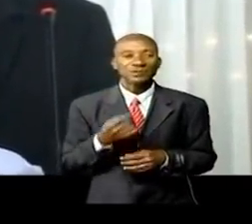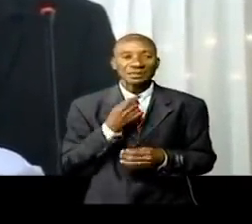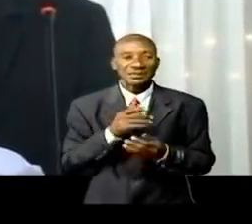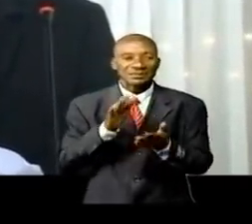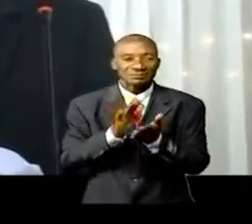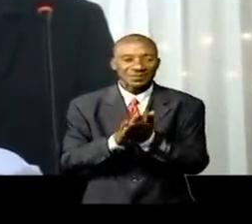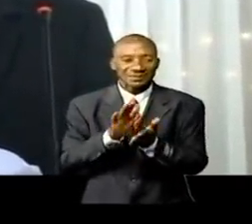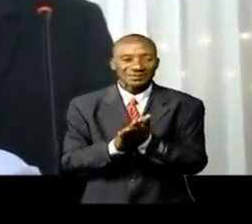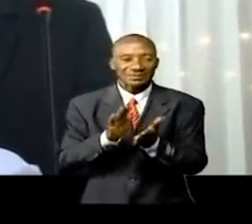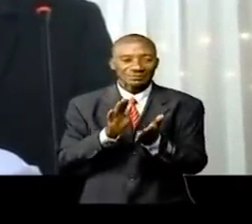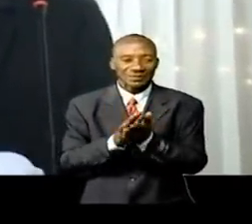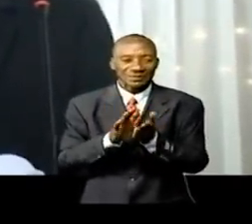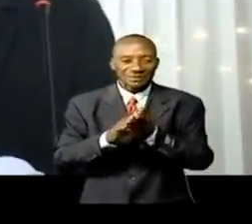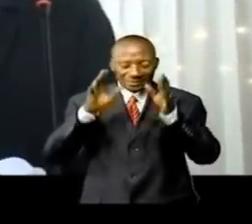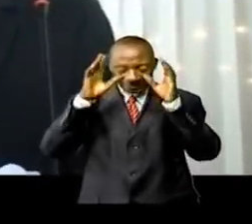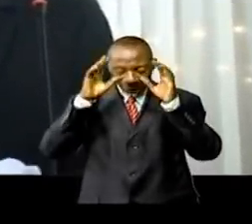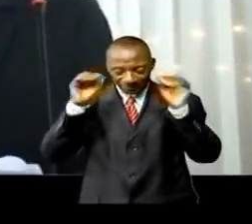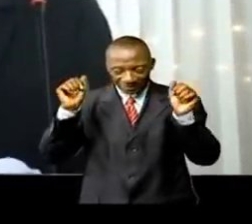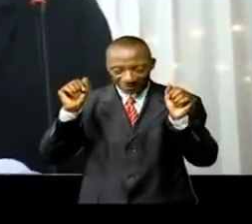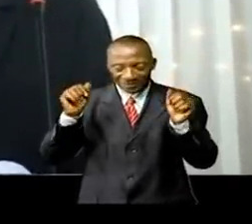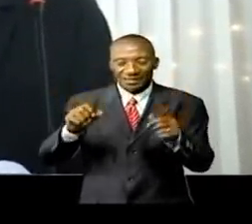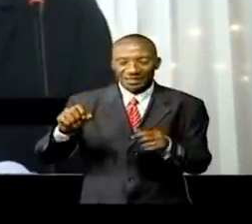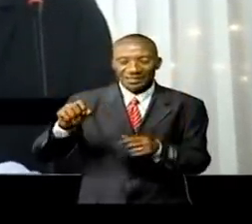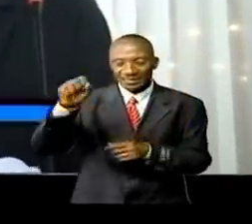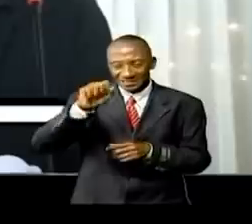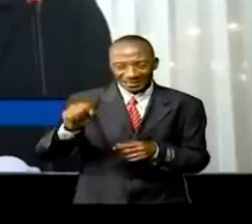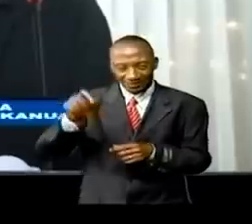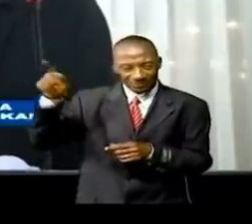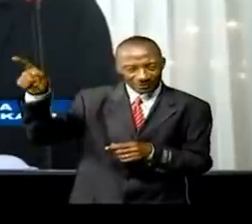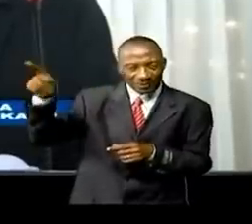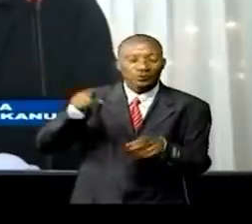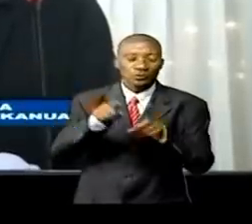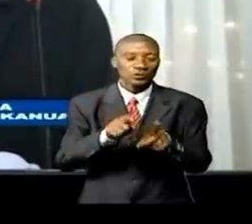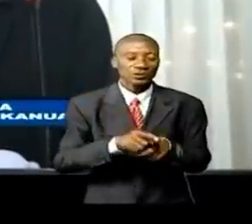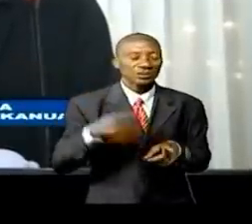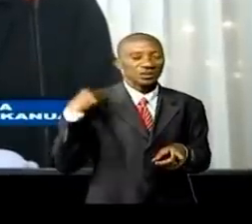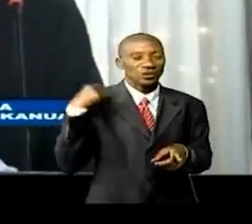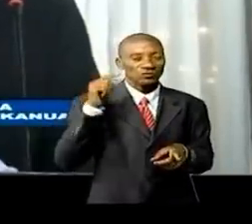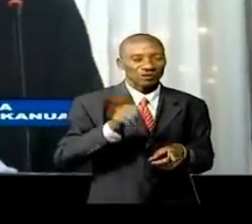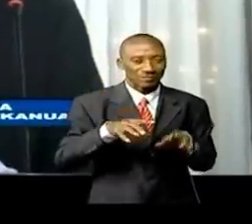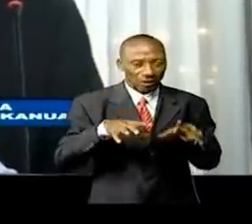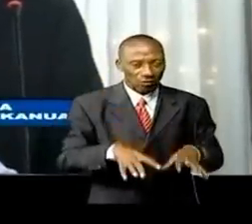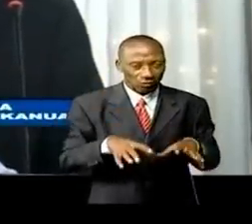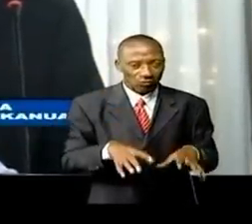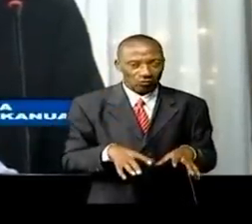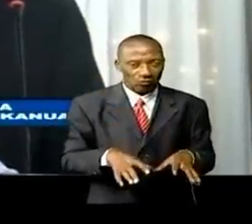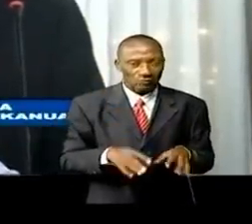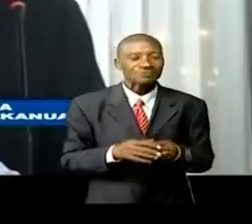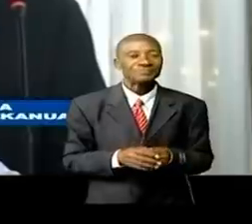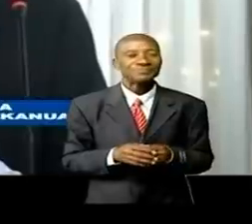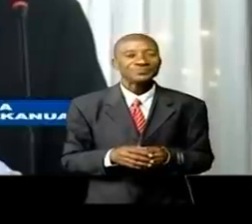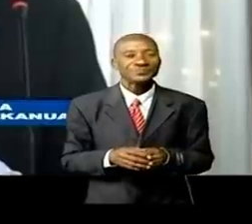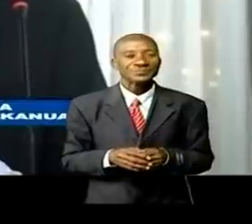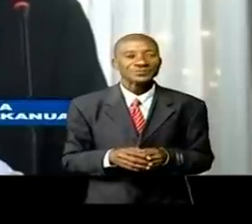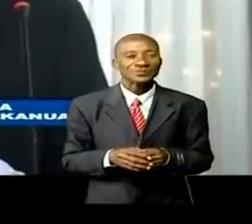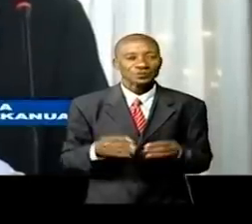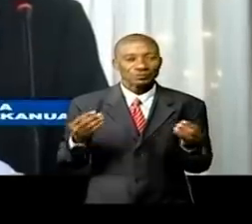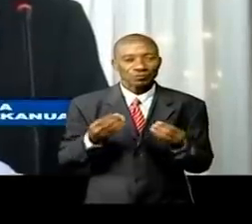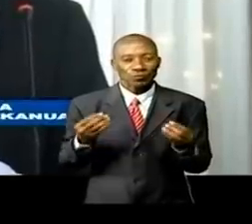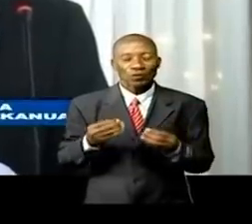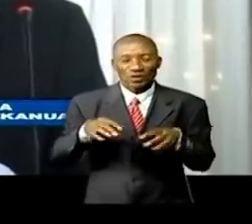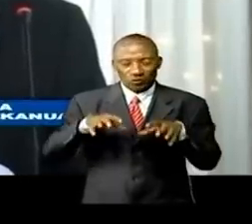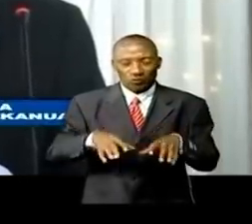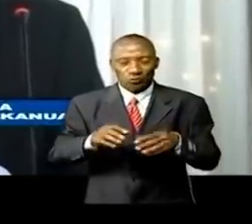de la République de Serbie et de le gouvernement de la République démocratique du Congo, et pour avoir soutenu la Serbie auprès